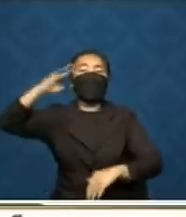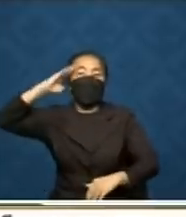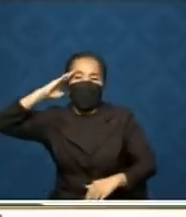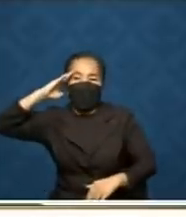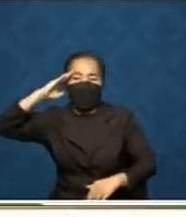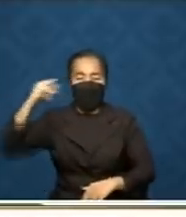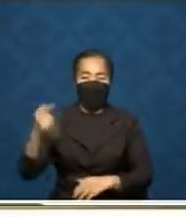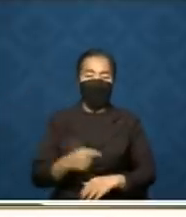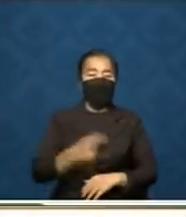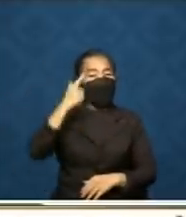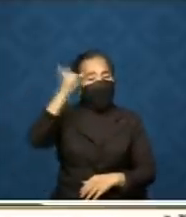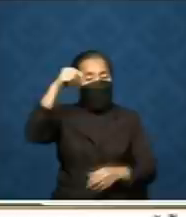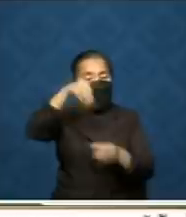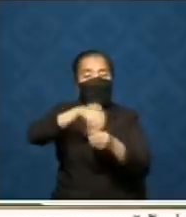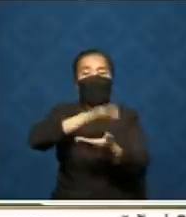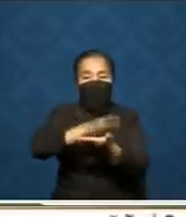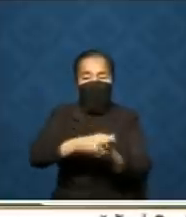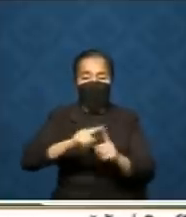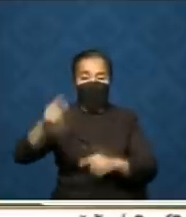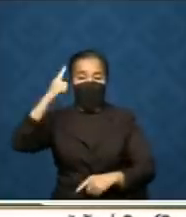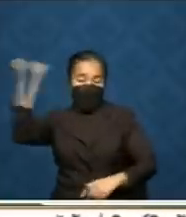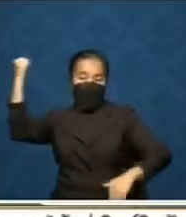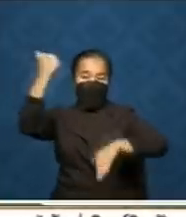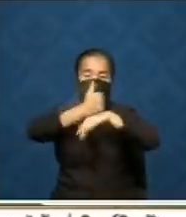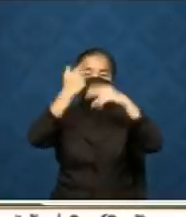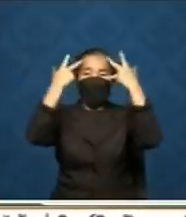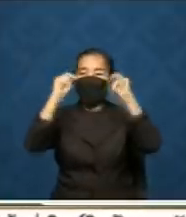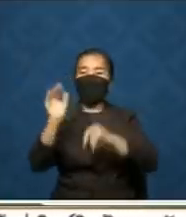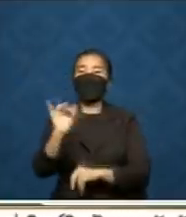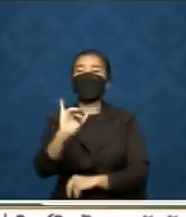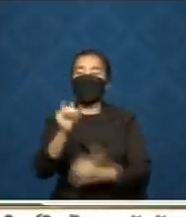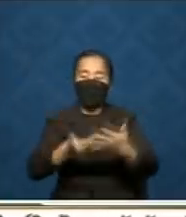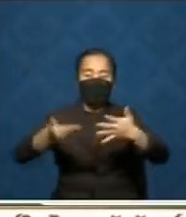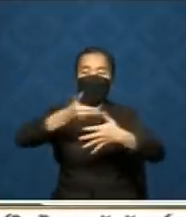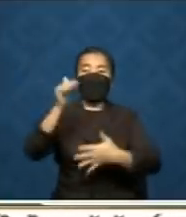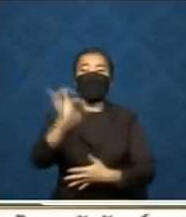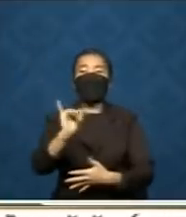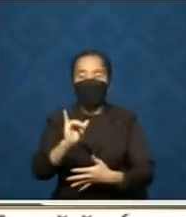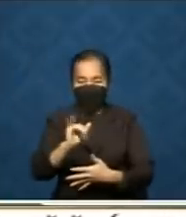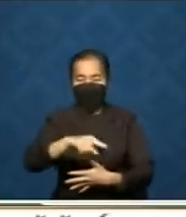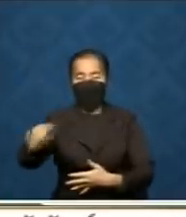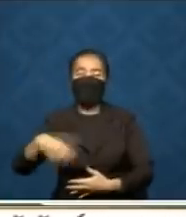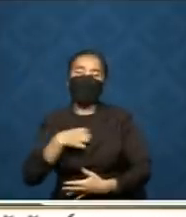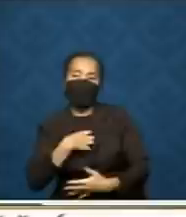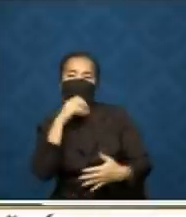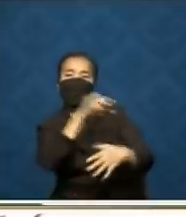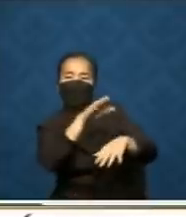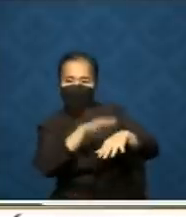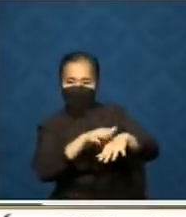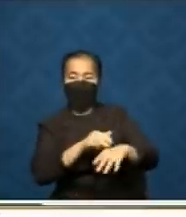ถึงโรงเรียนจบพอรอแต่ไม่ถึงตำแหน่งนายกแต่เขาอยากบอกอย่างนั้นเพราะอะไร